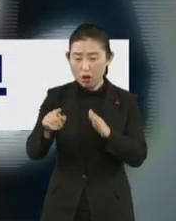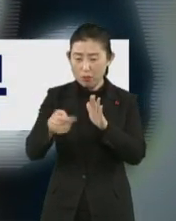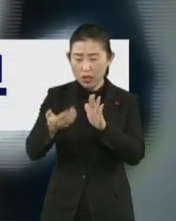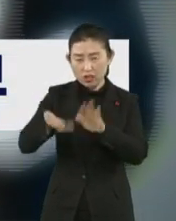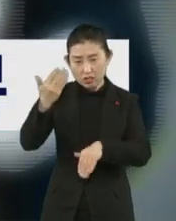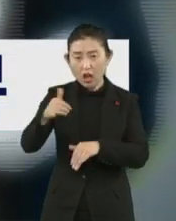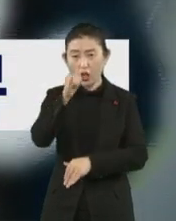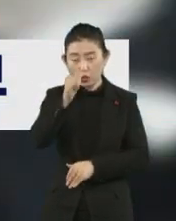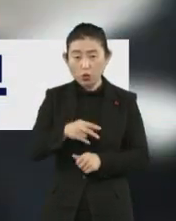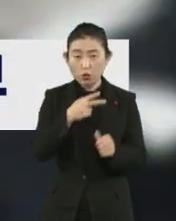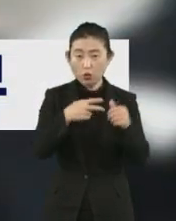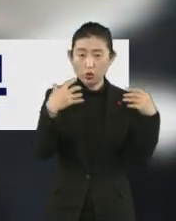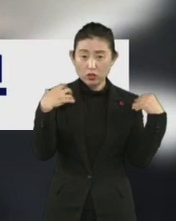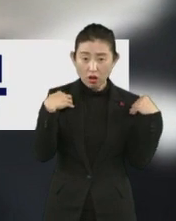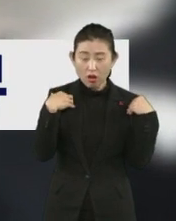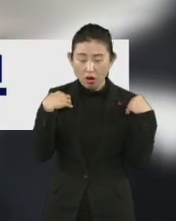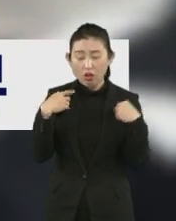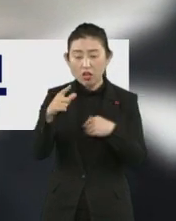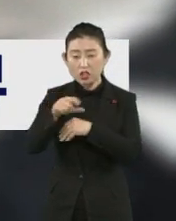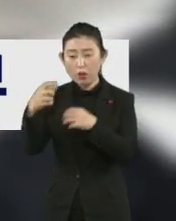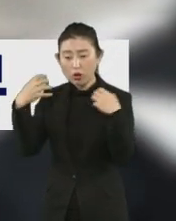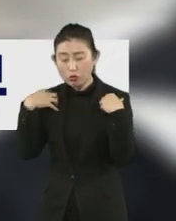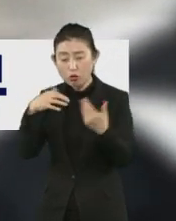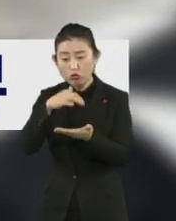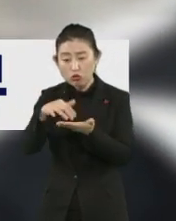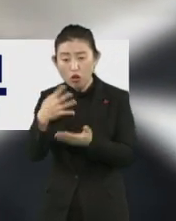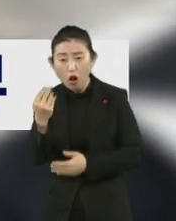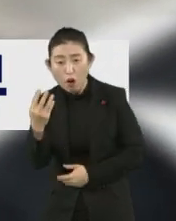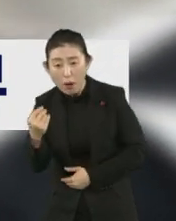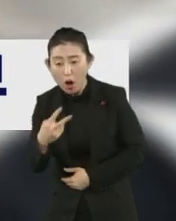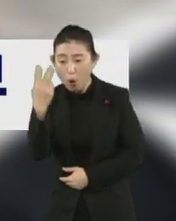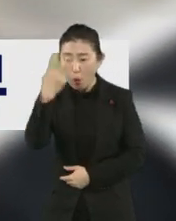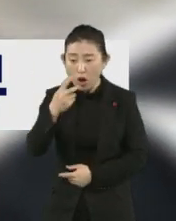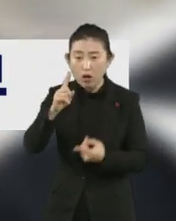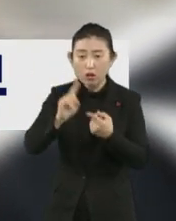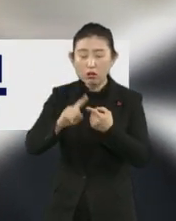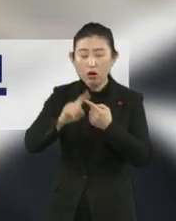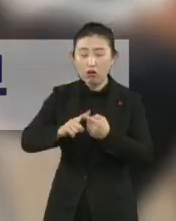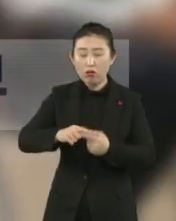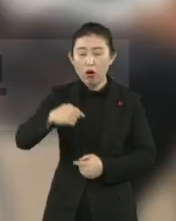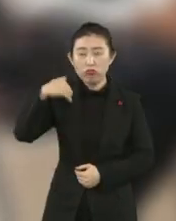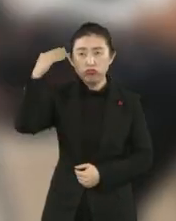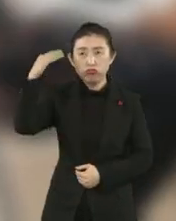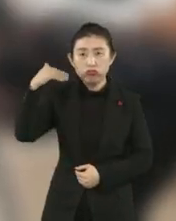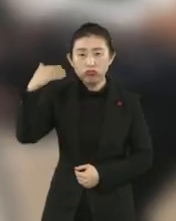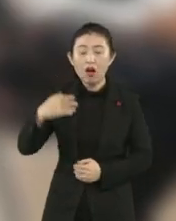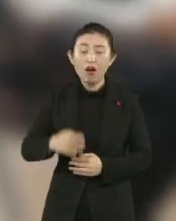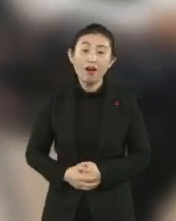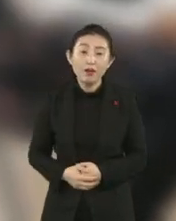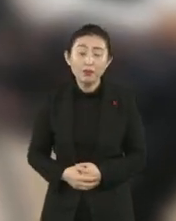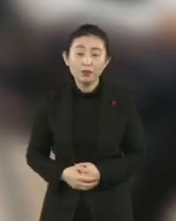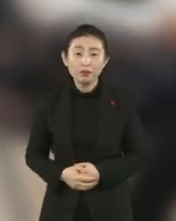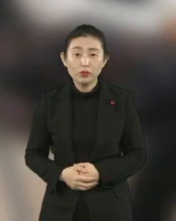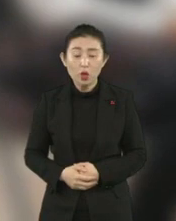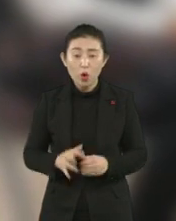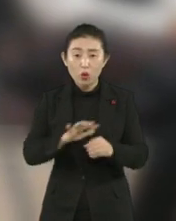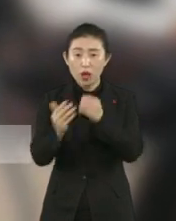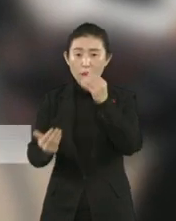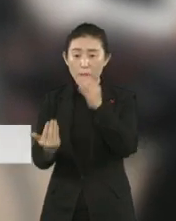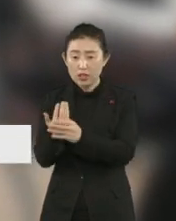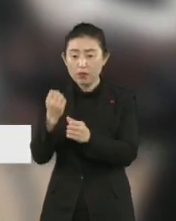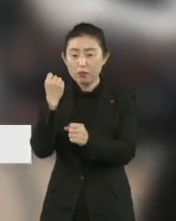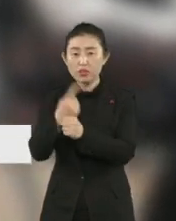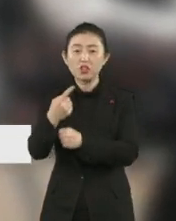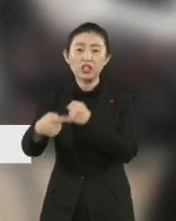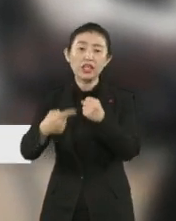교육적인 아 지자체는 정확히 몇 곳인지 어떻게 관리되는지 처녀 알지 못합니다 코로나 발생 1년이